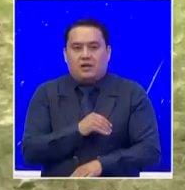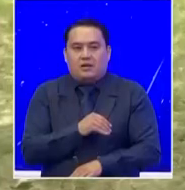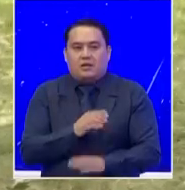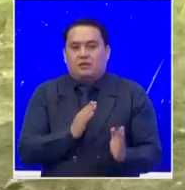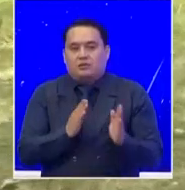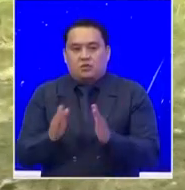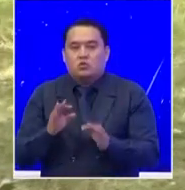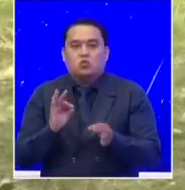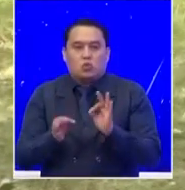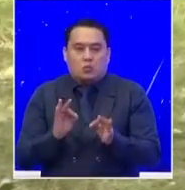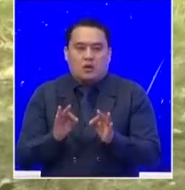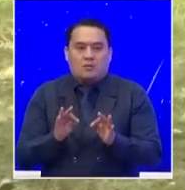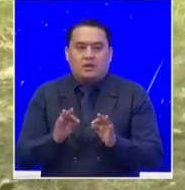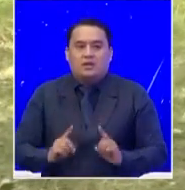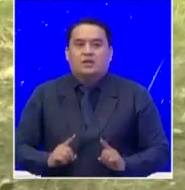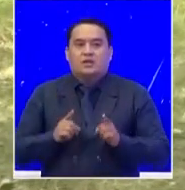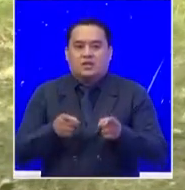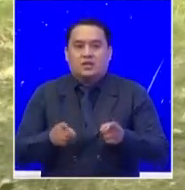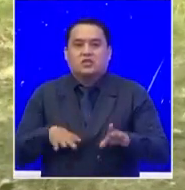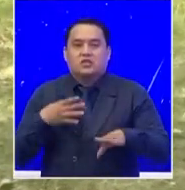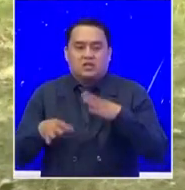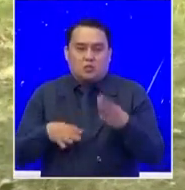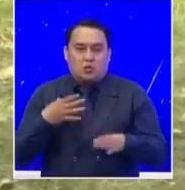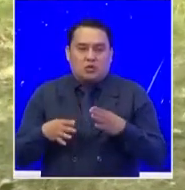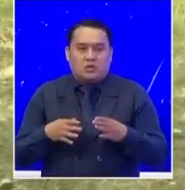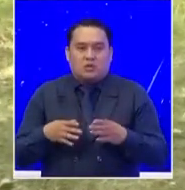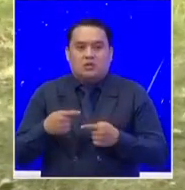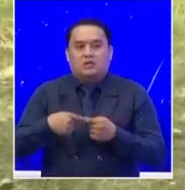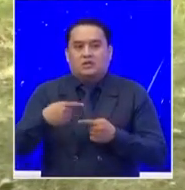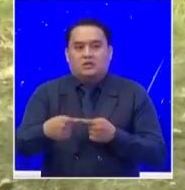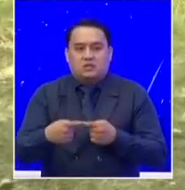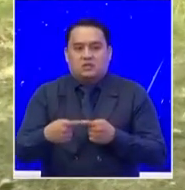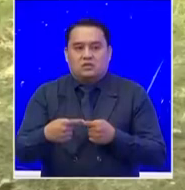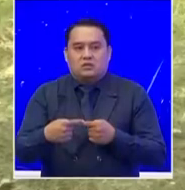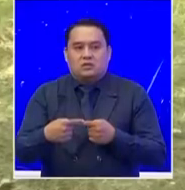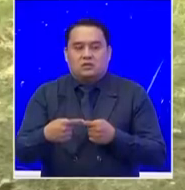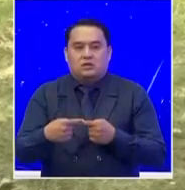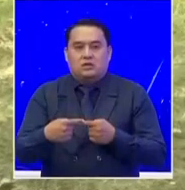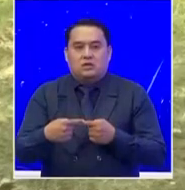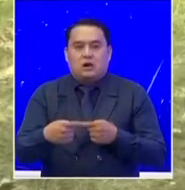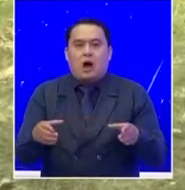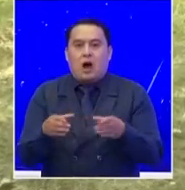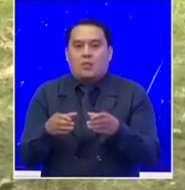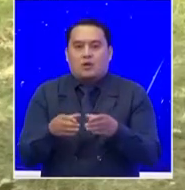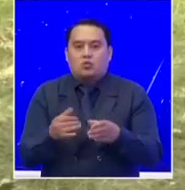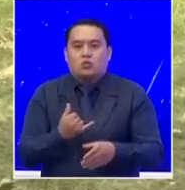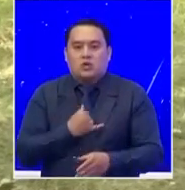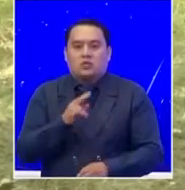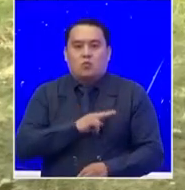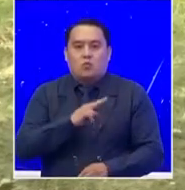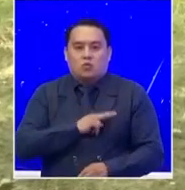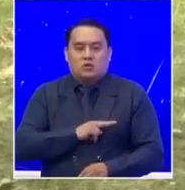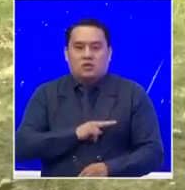соблюдением санитарных норм, мы уже начали тренироваться с соблюдением норм. Дистанции проходят личные, то есть в команде не работает, чтобы соблюдать